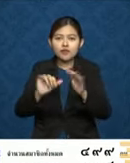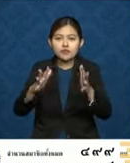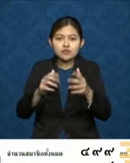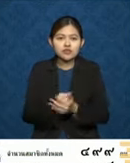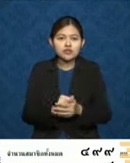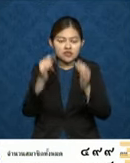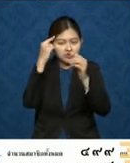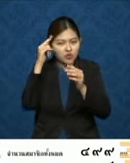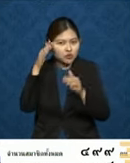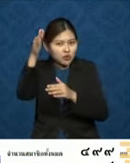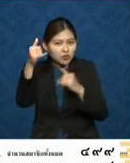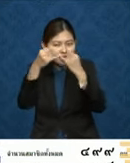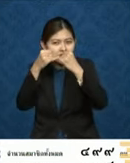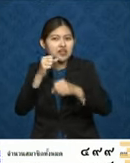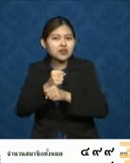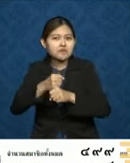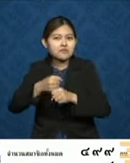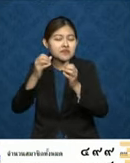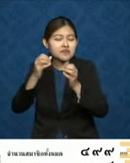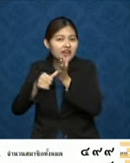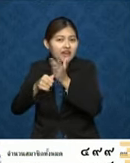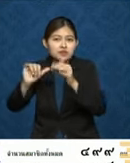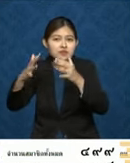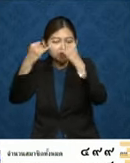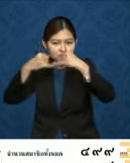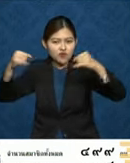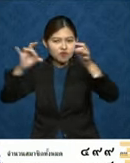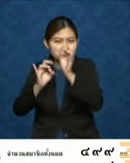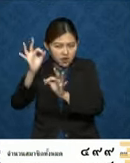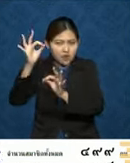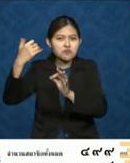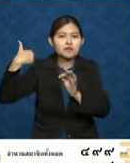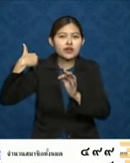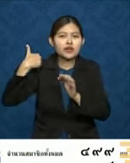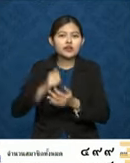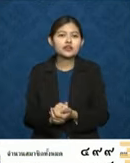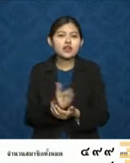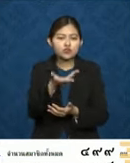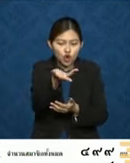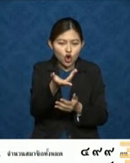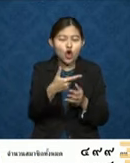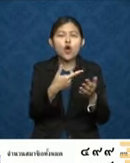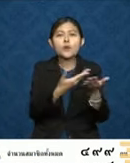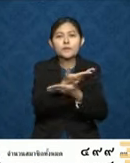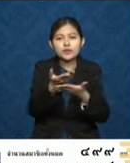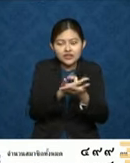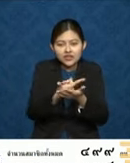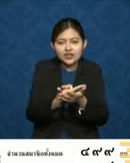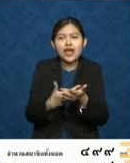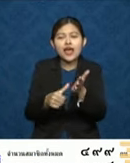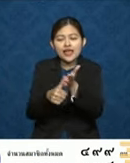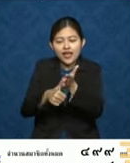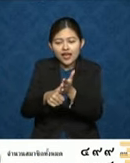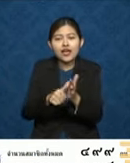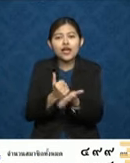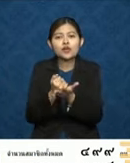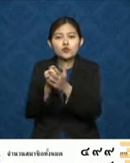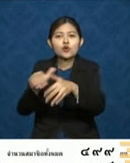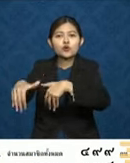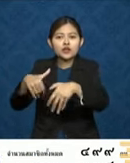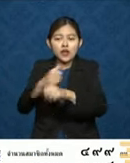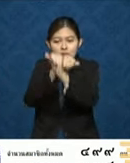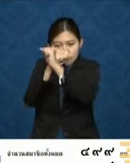รอบแน่นอนครับท่านประธานผมขอฝากหน่วยงานที่เกี่ยวข้องหาวิธีการแก้ไขปัญหาสำหรับชุมชนที่ไม่ได้อยู่ในแผนงานเพื่อป้องกันอุบัติเหตุ